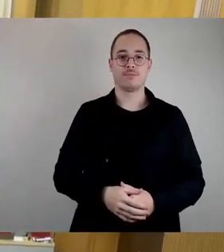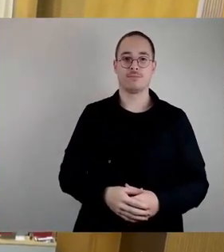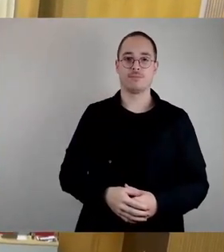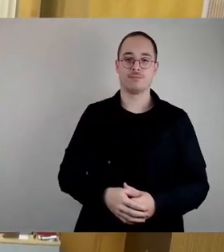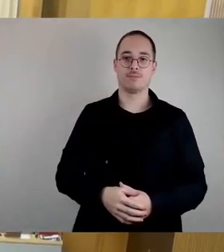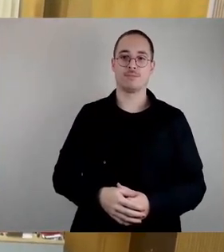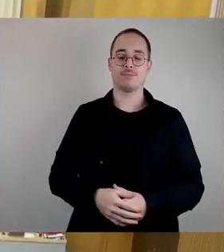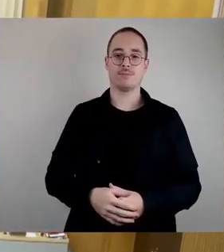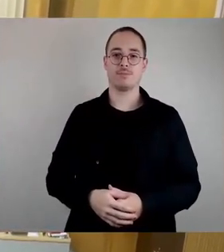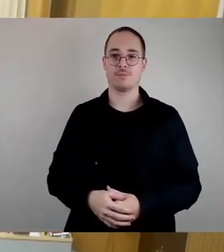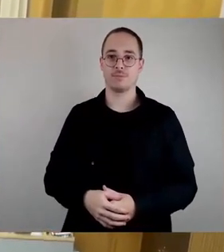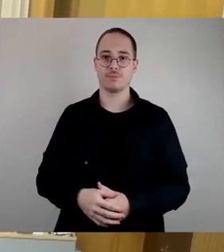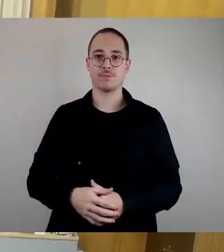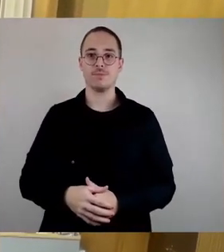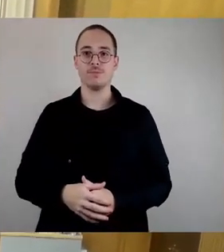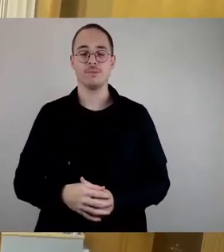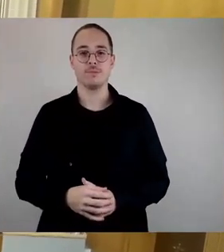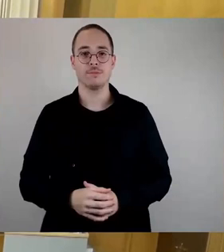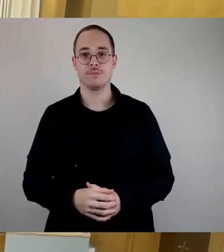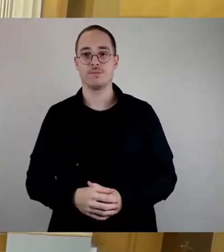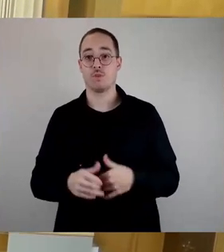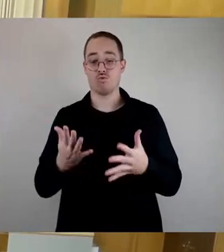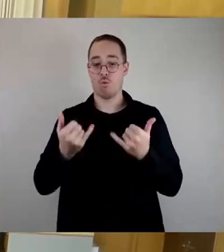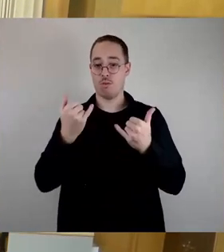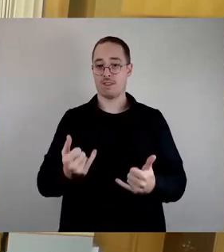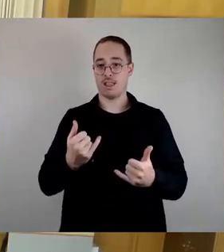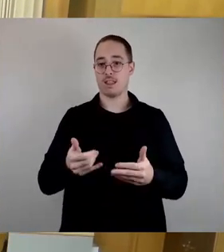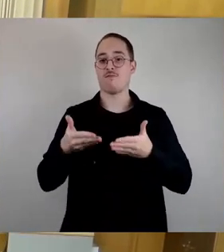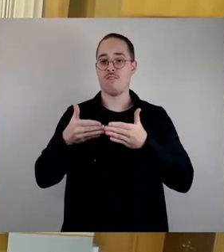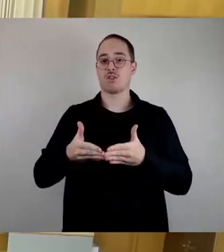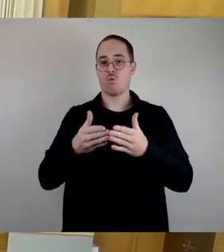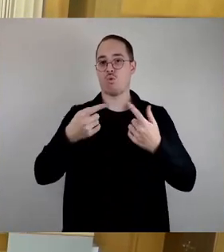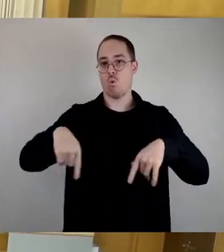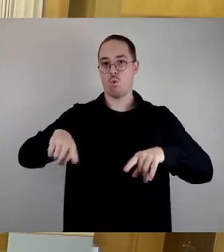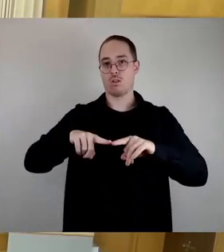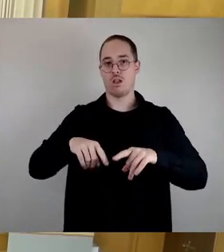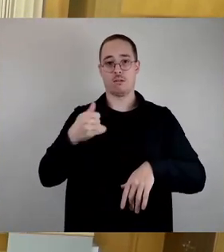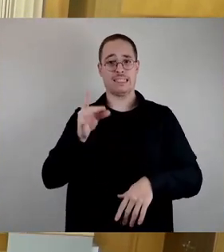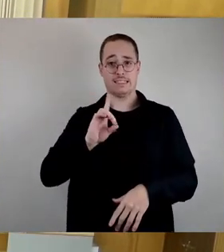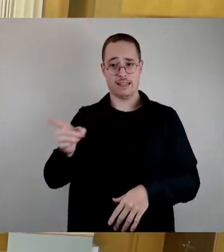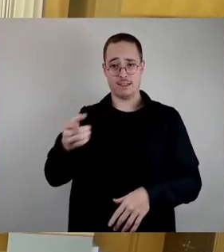So, jetzt steigen wir ein in die Fraktionsrunde. Dissidenten, wird das Wort gewünscht?